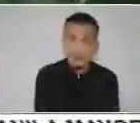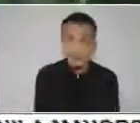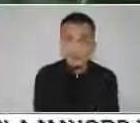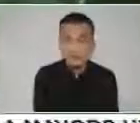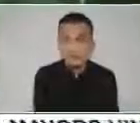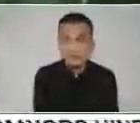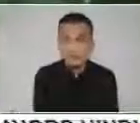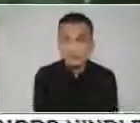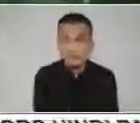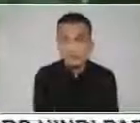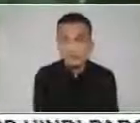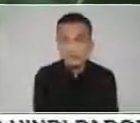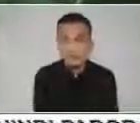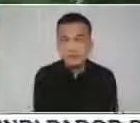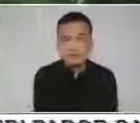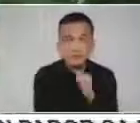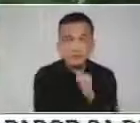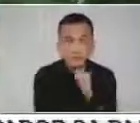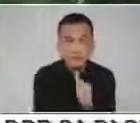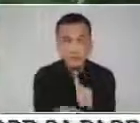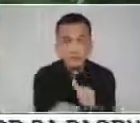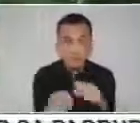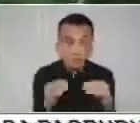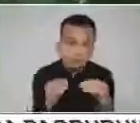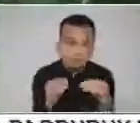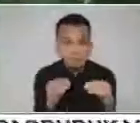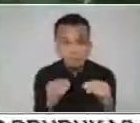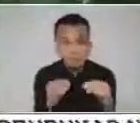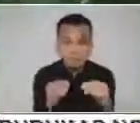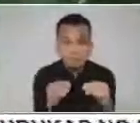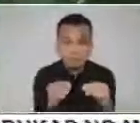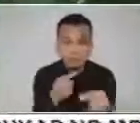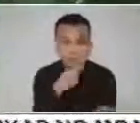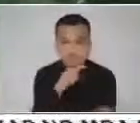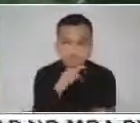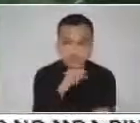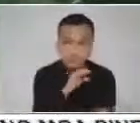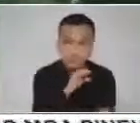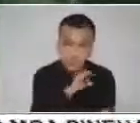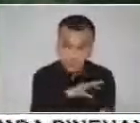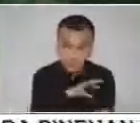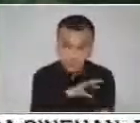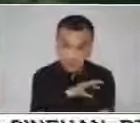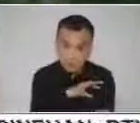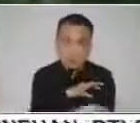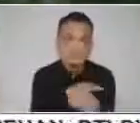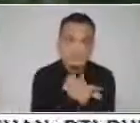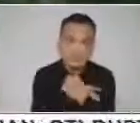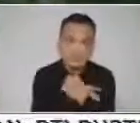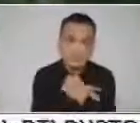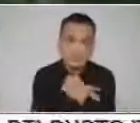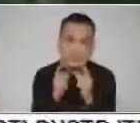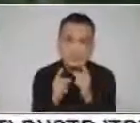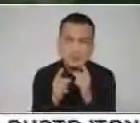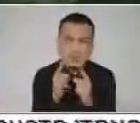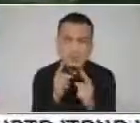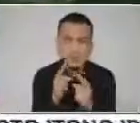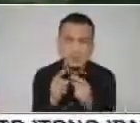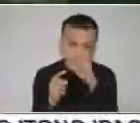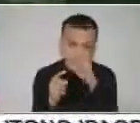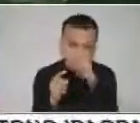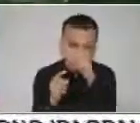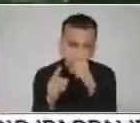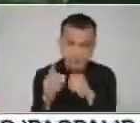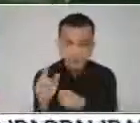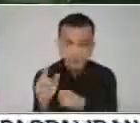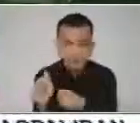270 pesos yung presyo ng laman. At kapag naman sa liyempo, kung 230, 360 pesos yung tubo nila. So may tutubuin